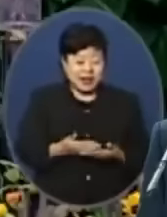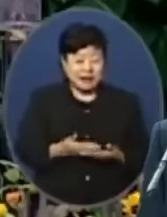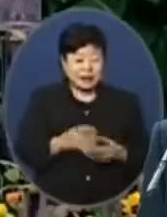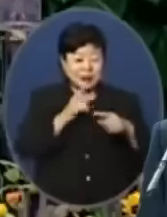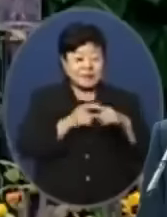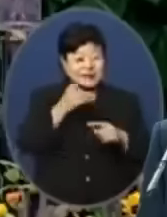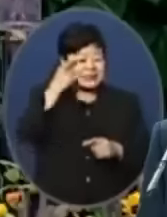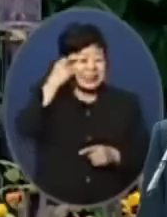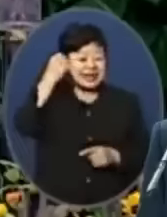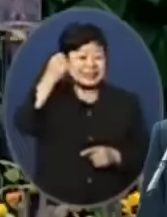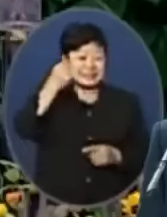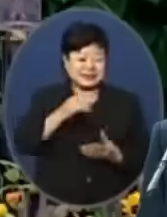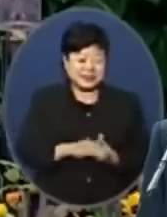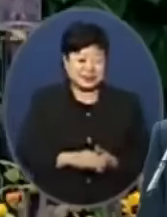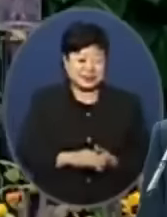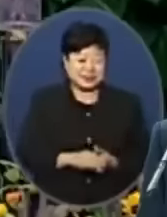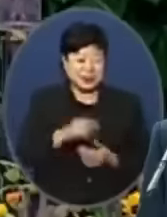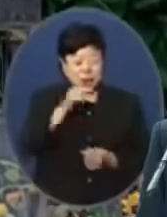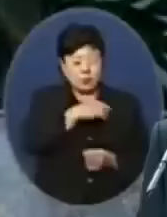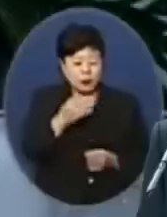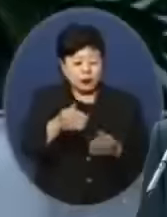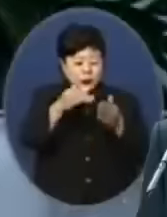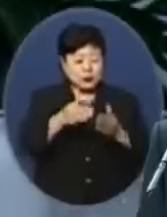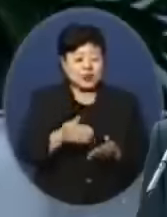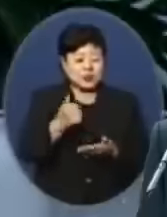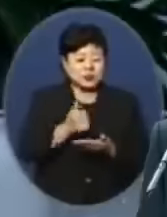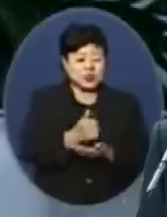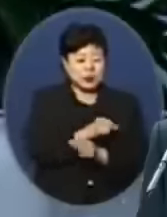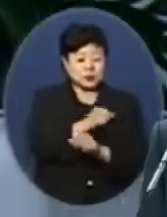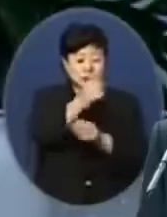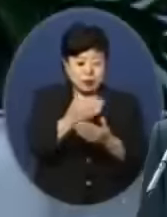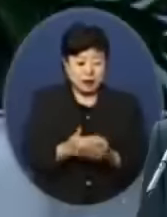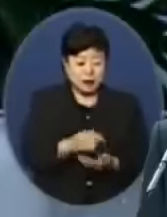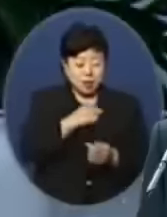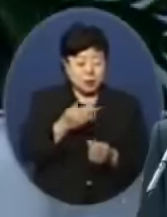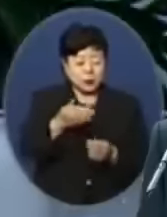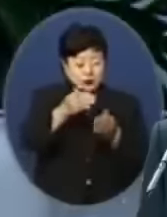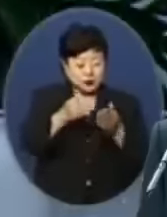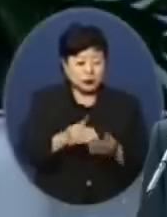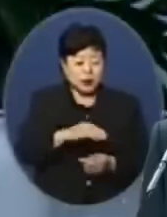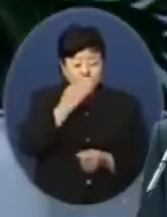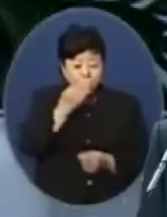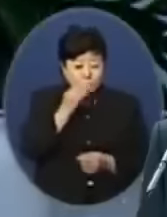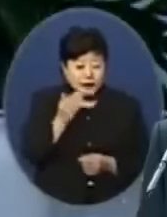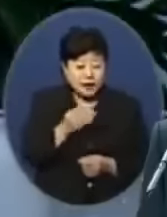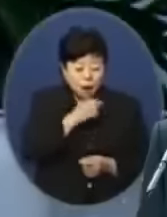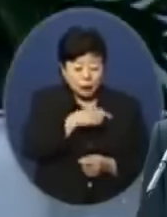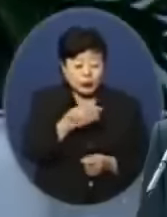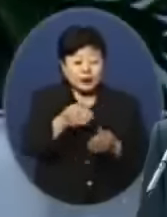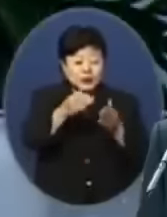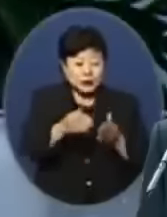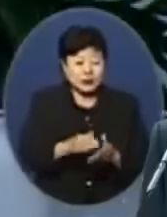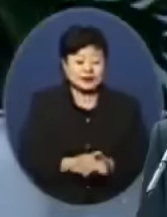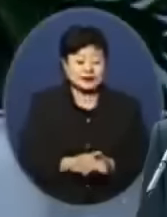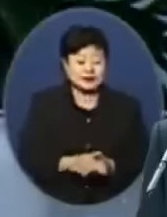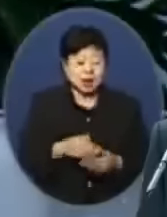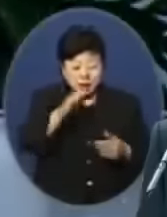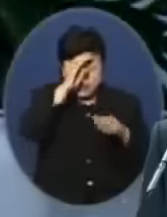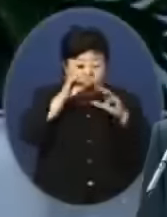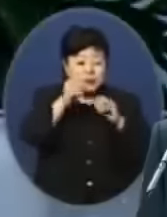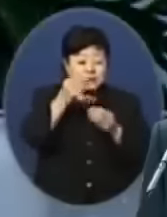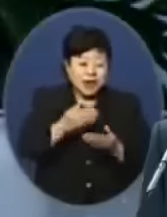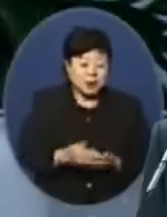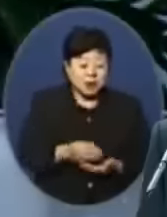긍정적인 것입니다. 보혈을 통해서 죄가 용서받고 보혈을 통해서 거룩하게 되고 보혈을 통해서 병이